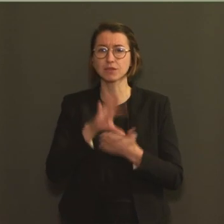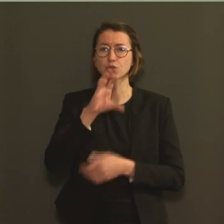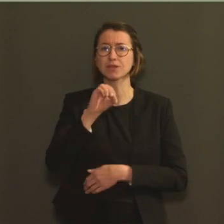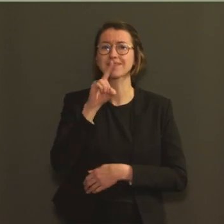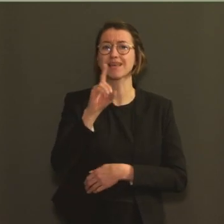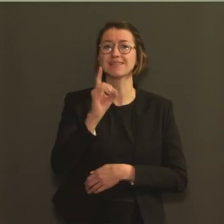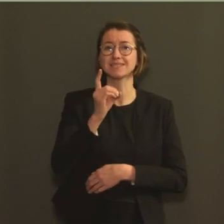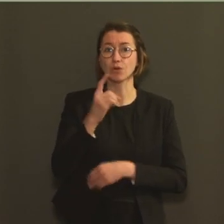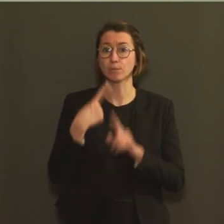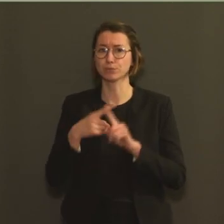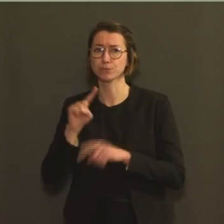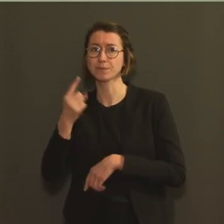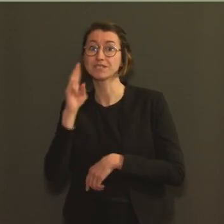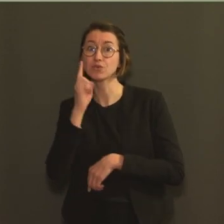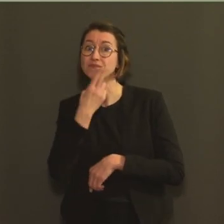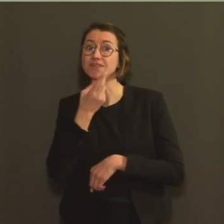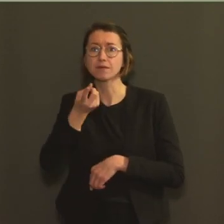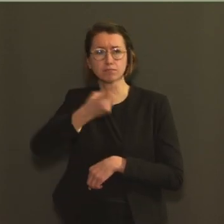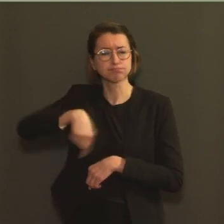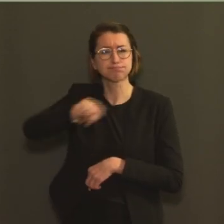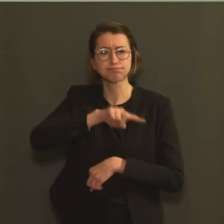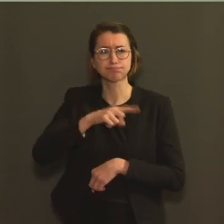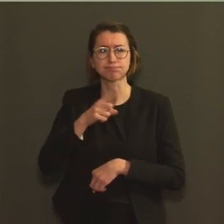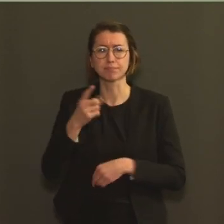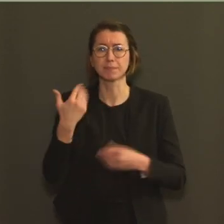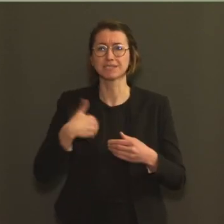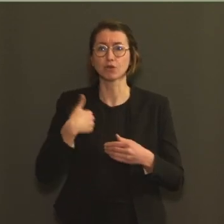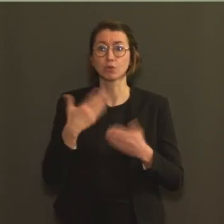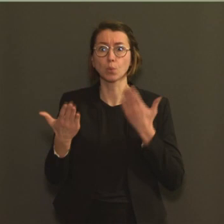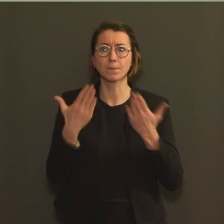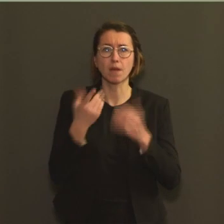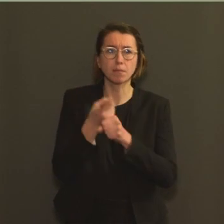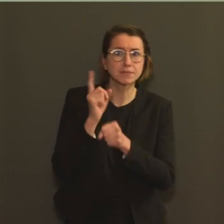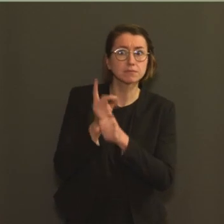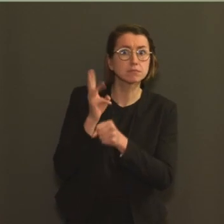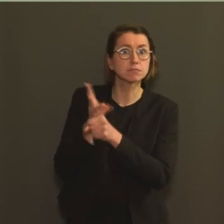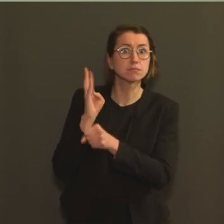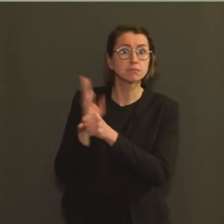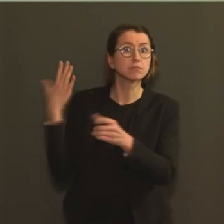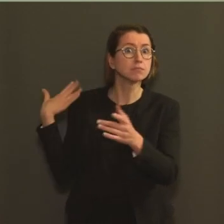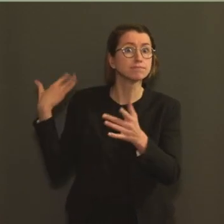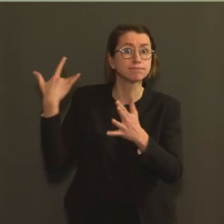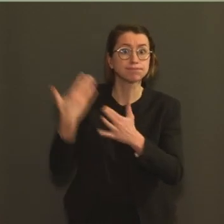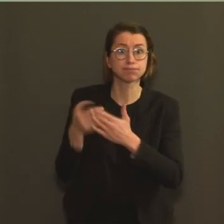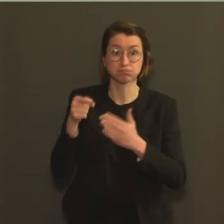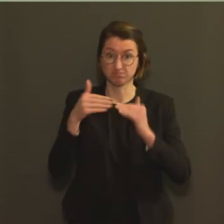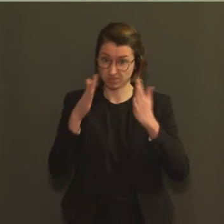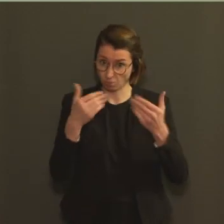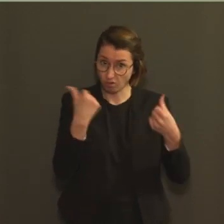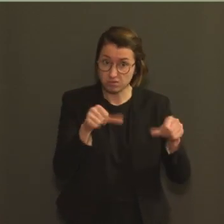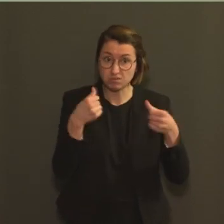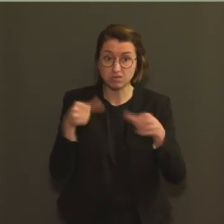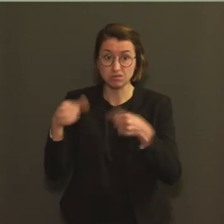nous sommes restés à la maison, respectivement 21 et 28% de plus que d'habitude, c'est-à-dire les autres